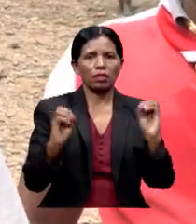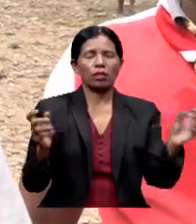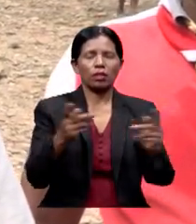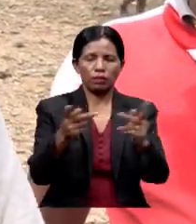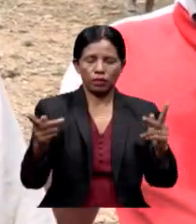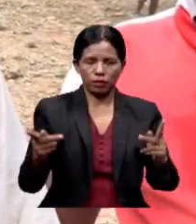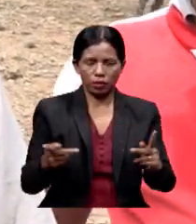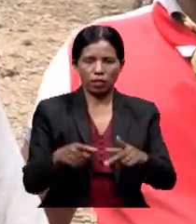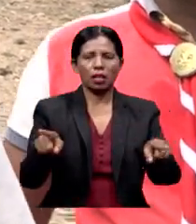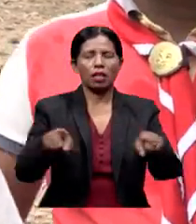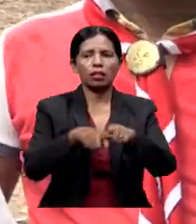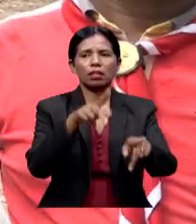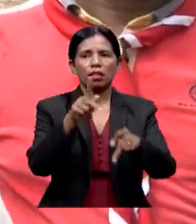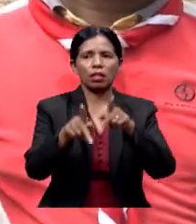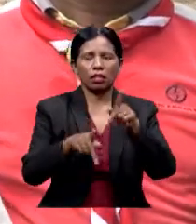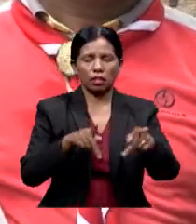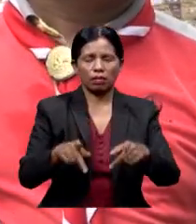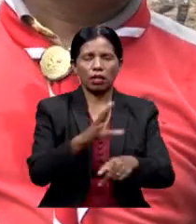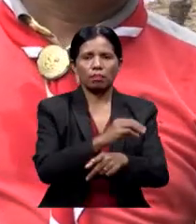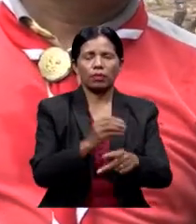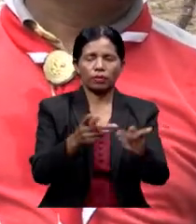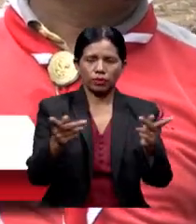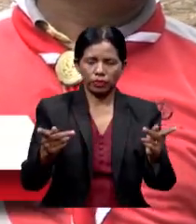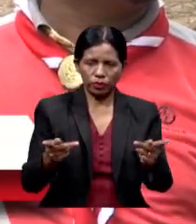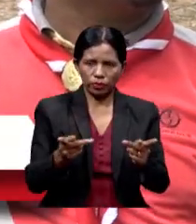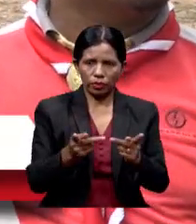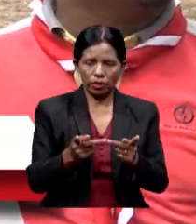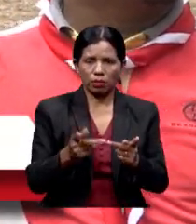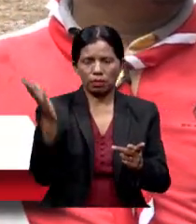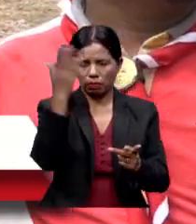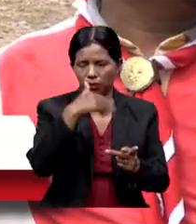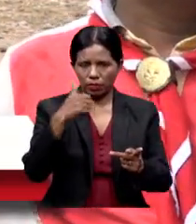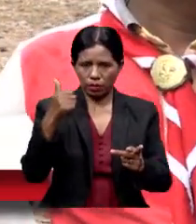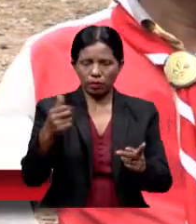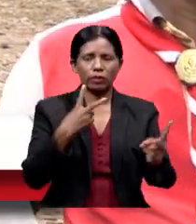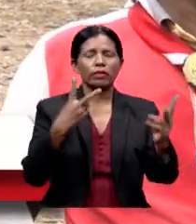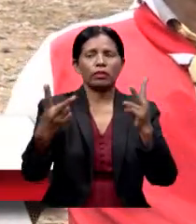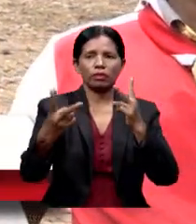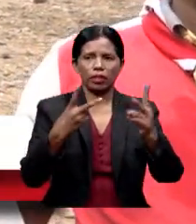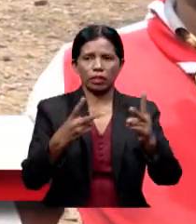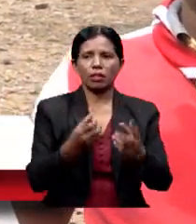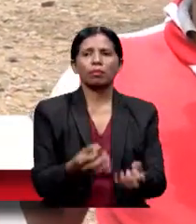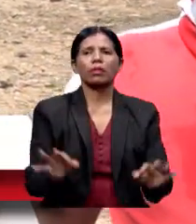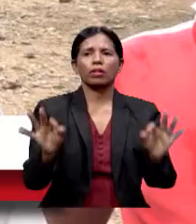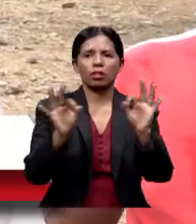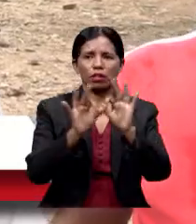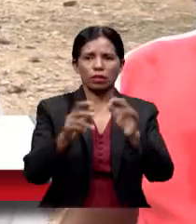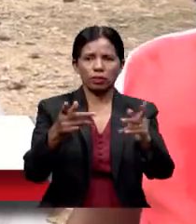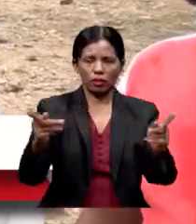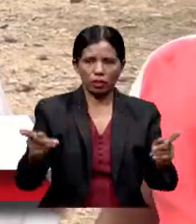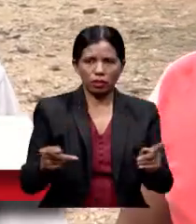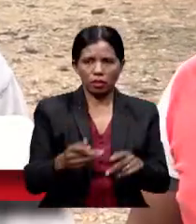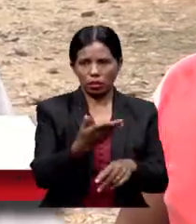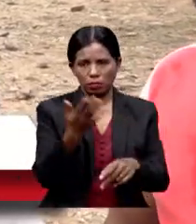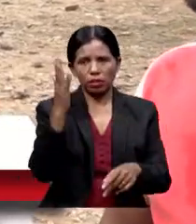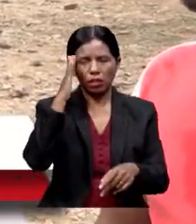be mak anesa nema considera fatin turistiku ni mai be fatin pre principal imak fatin sagrado lilu ite bot